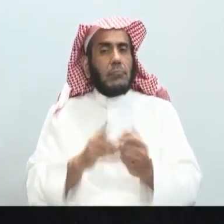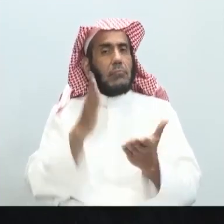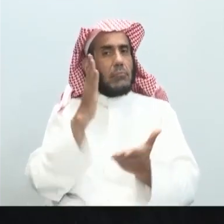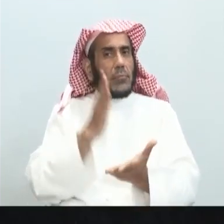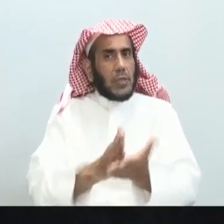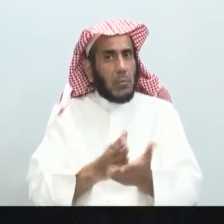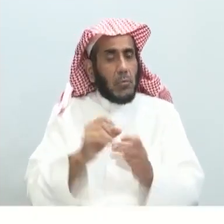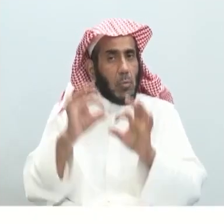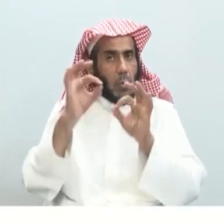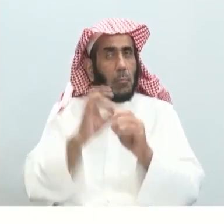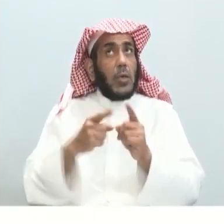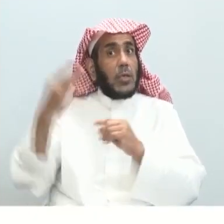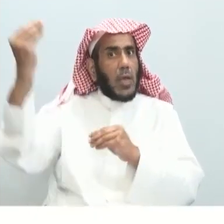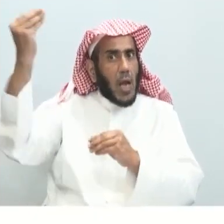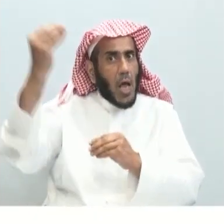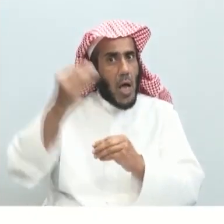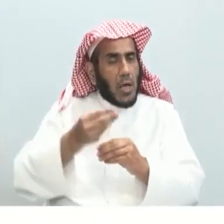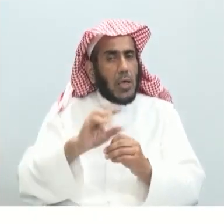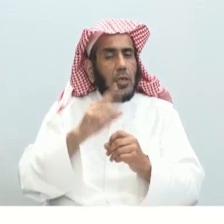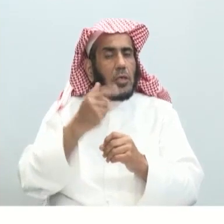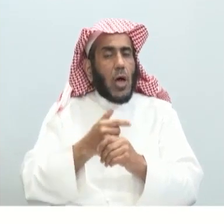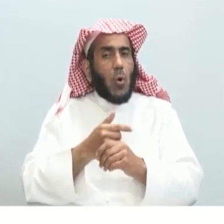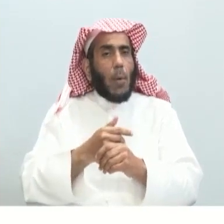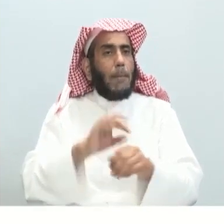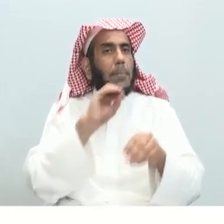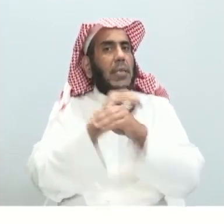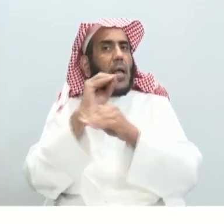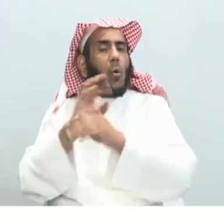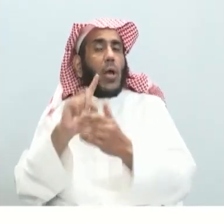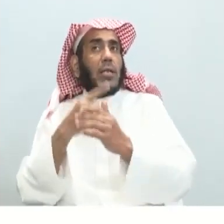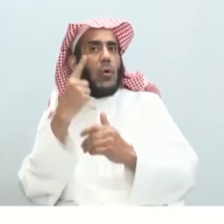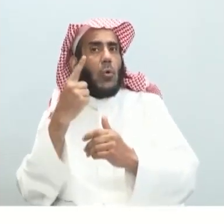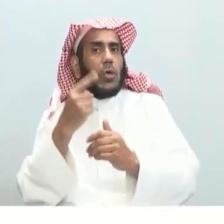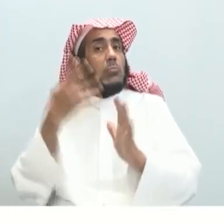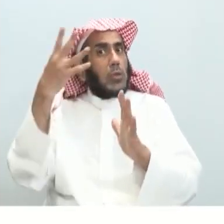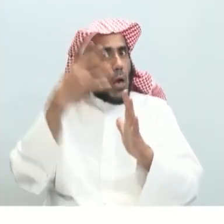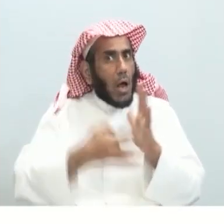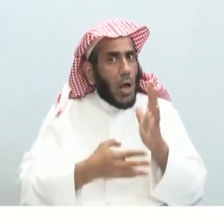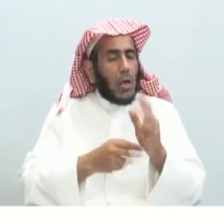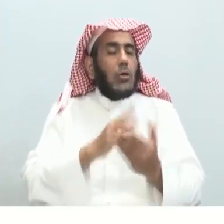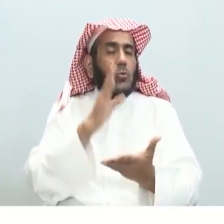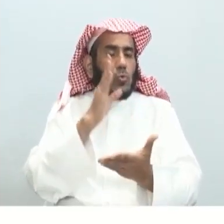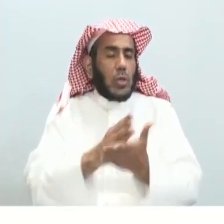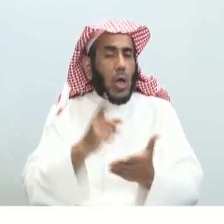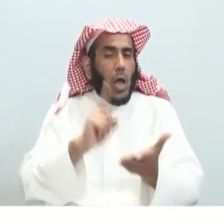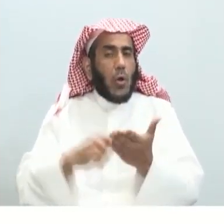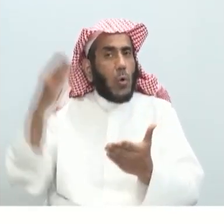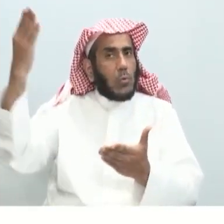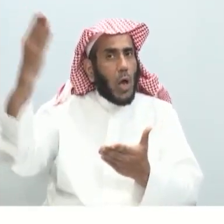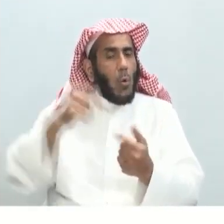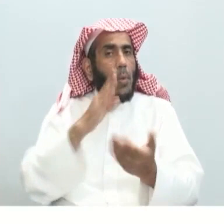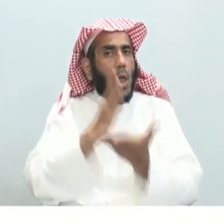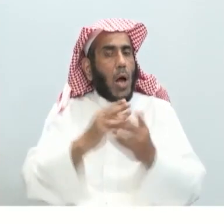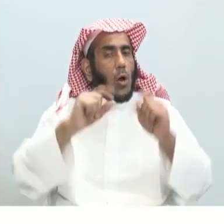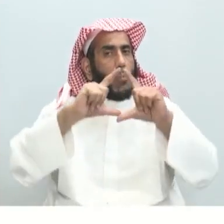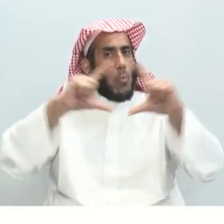بما جاؤوا به من عند الله جاؤوا بالدعوه الى التوحيد جاؤوا بالشرائع نصدق انهم جاؤوا بالحق